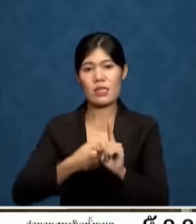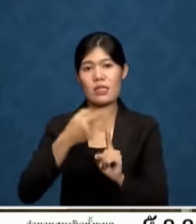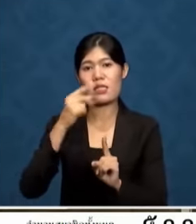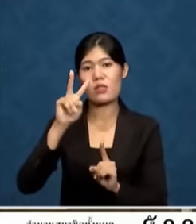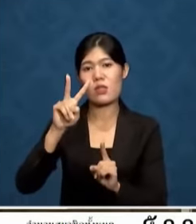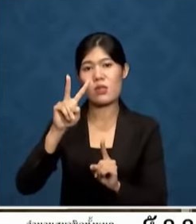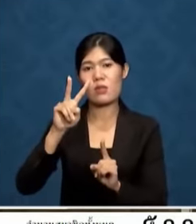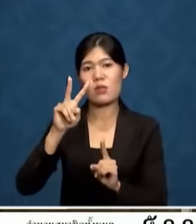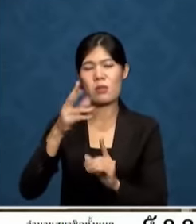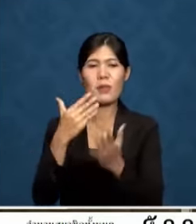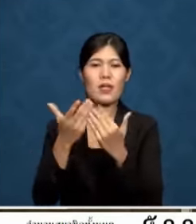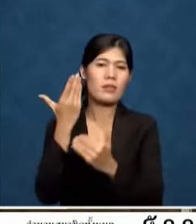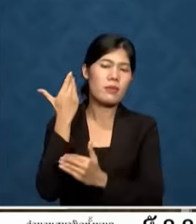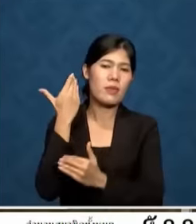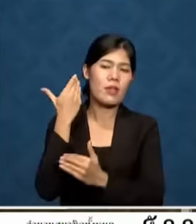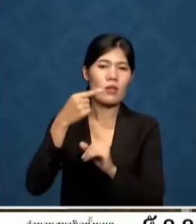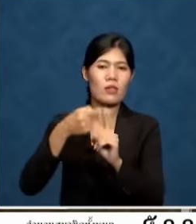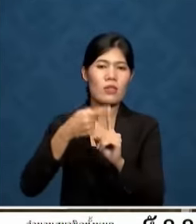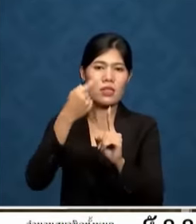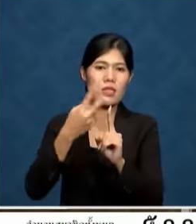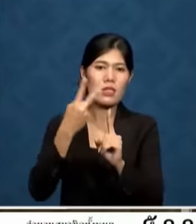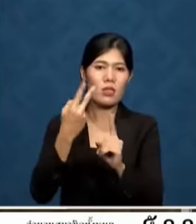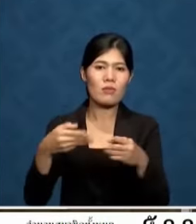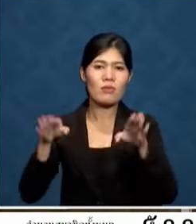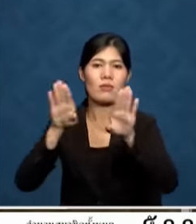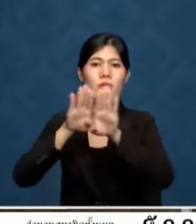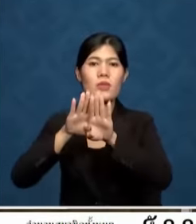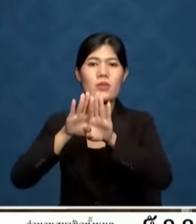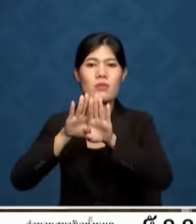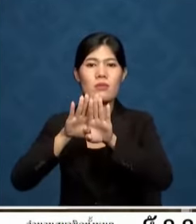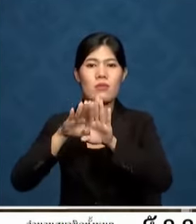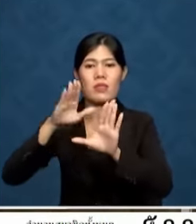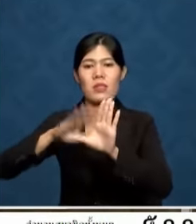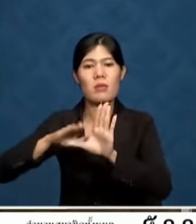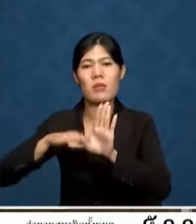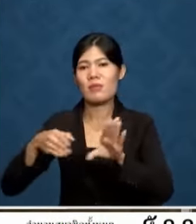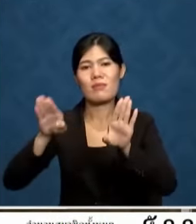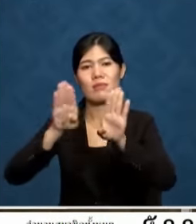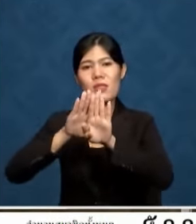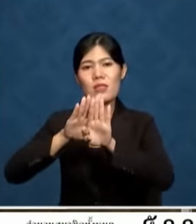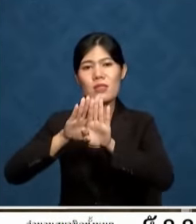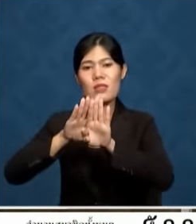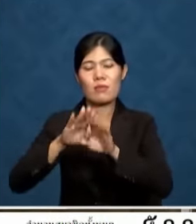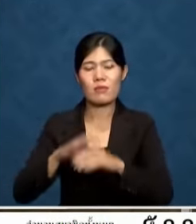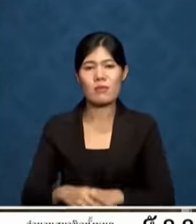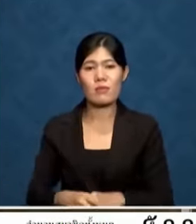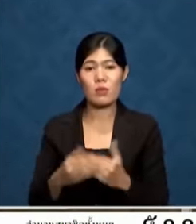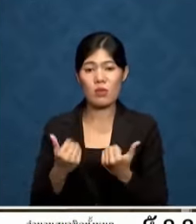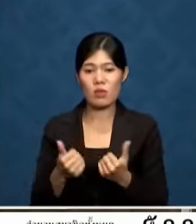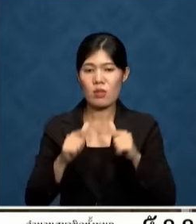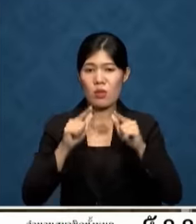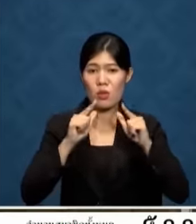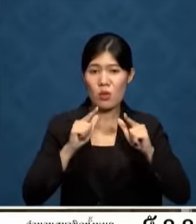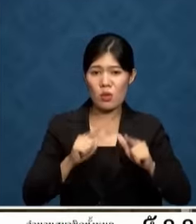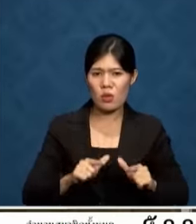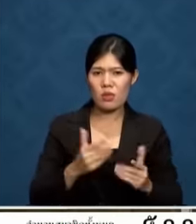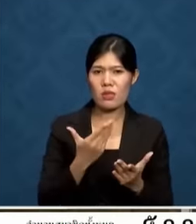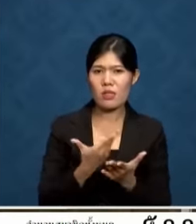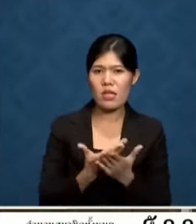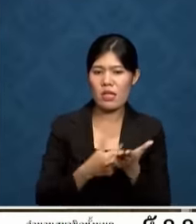มาสักเดือน 2เดือนปิดรับลงทะเบียนแล้วผลสำฤทธิ์คือสามารถลดหนี้ได้เท่าไหร่ครับ